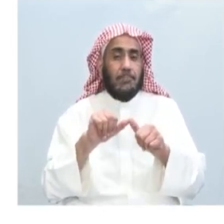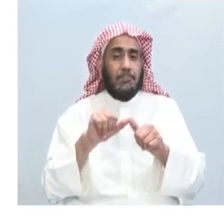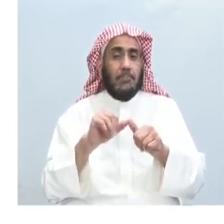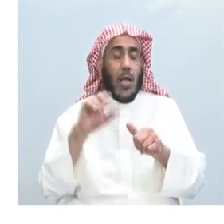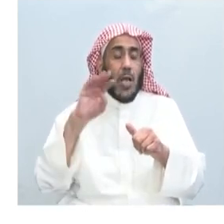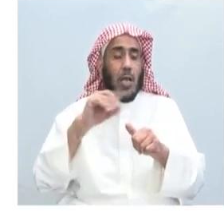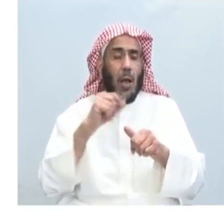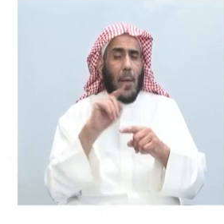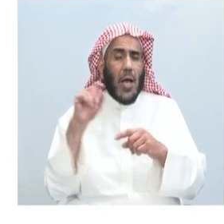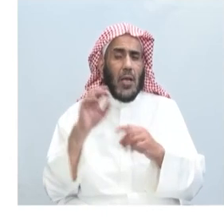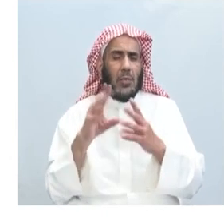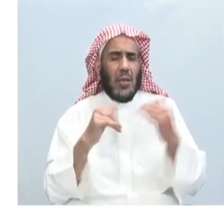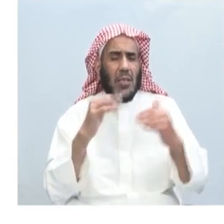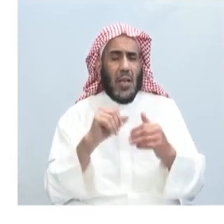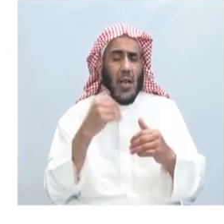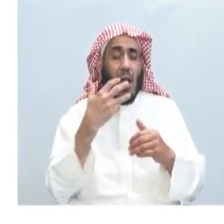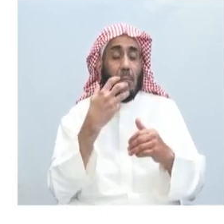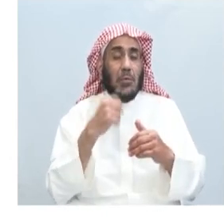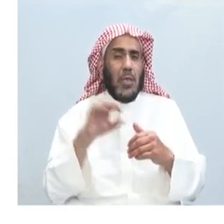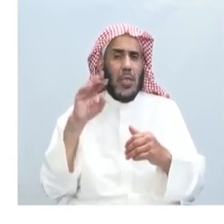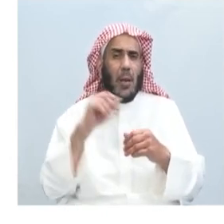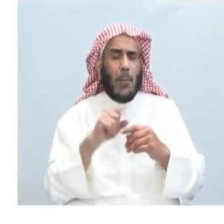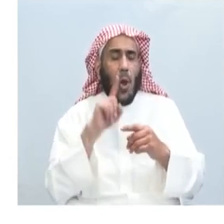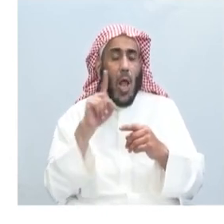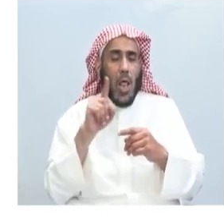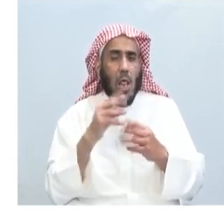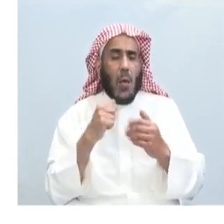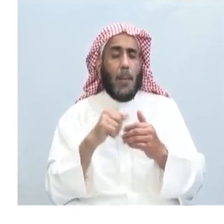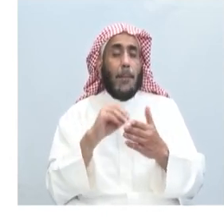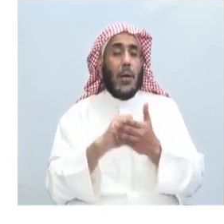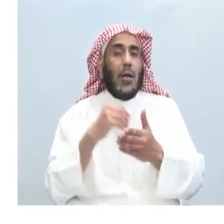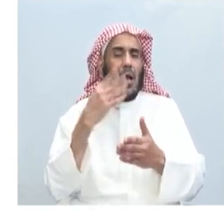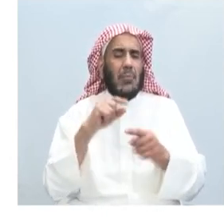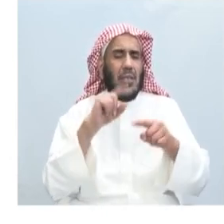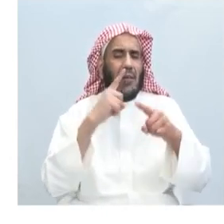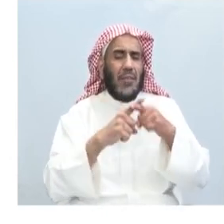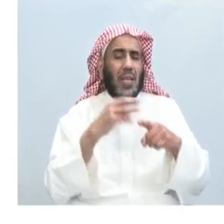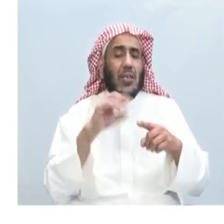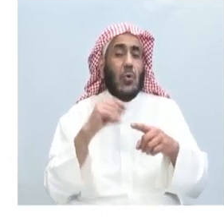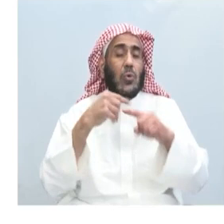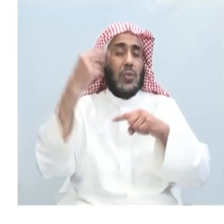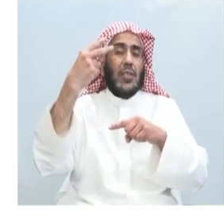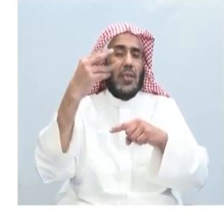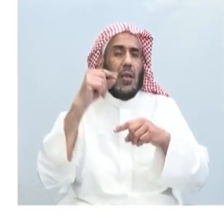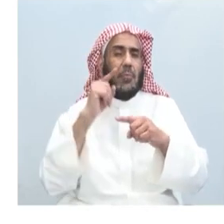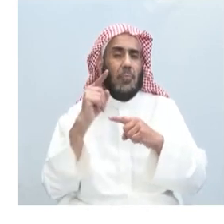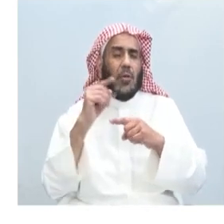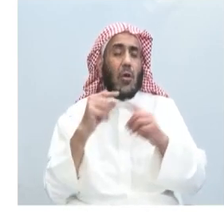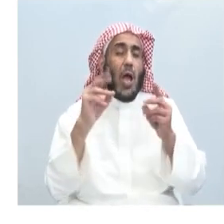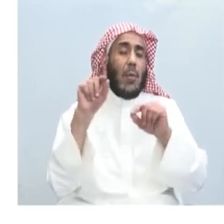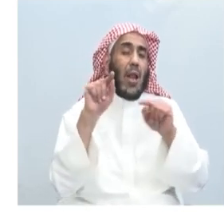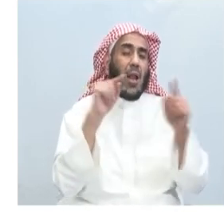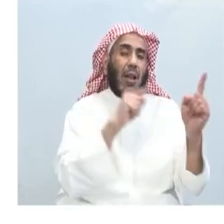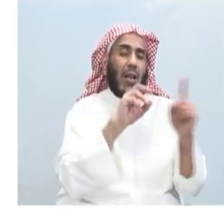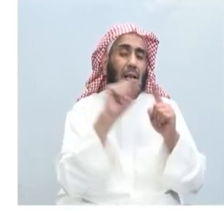الجرامات هي 500 جرام هنا لاحظ انها مطلوب مكتوبه 5 في 10 اس 2 2 هي يقابل الاصفار